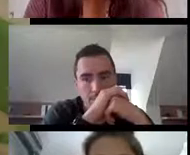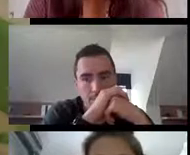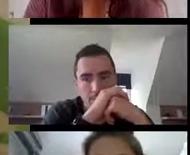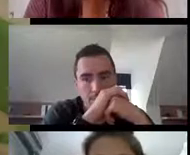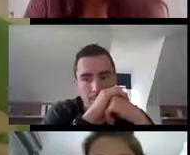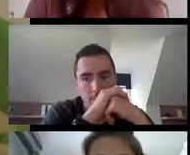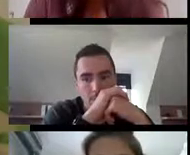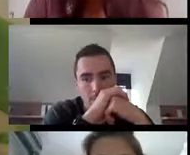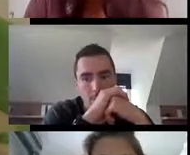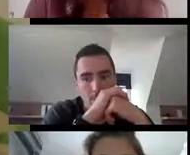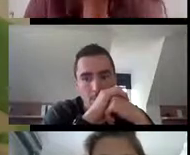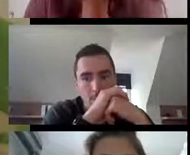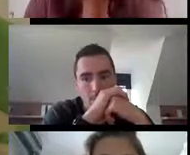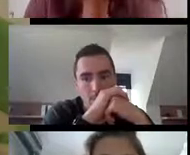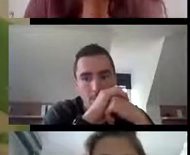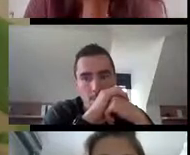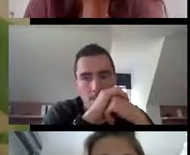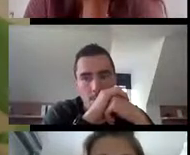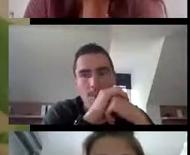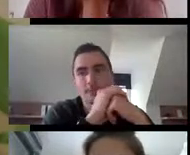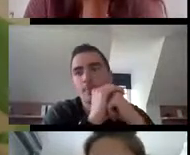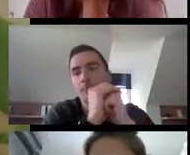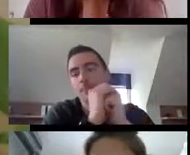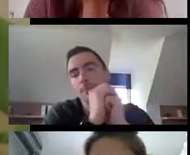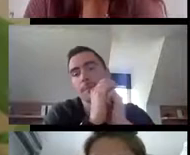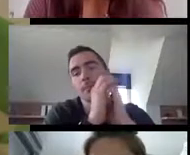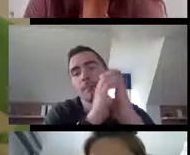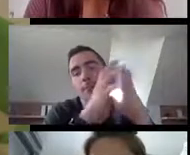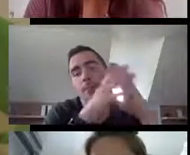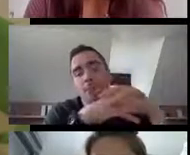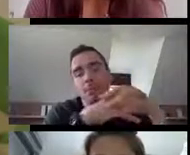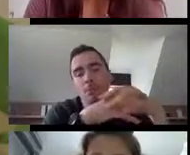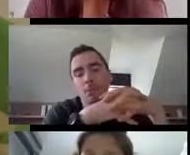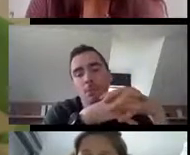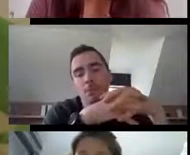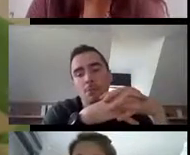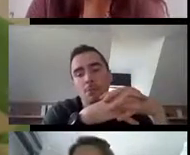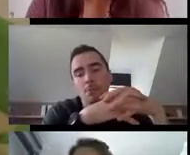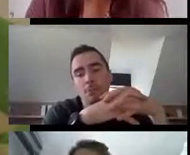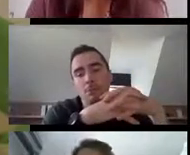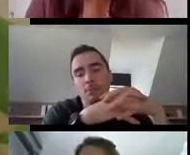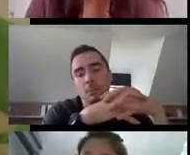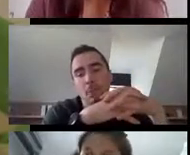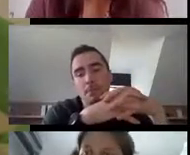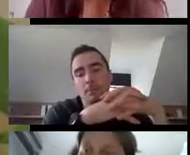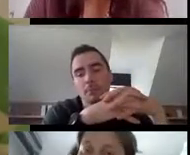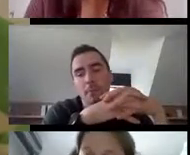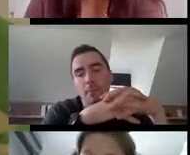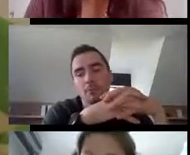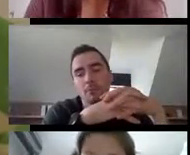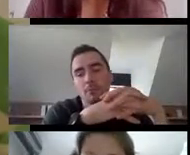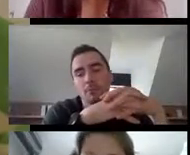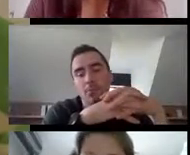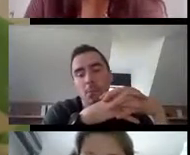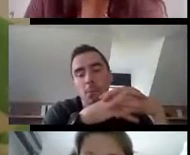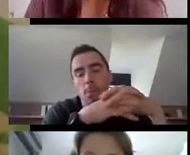meteen gesloten moeten worden. Zodat er toch iets meer marge is dat, ja, dat je niet meteen bij één positieve besmetting je